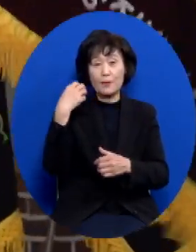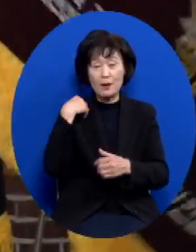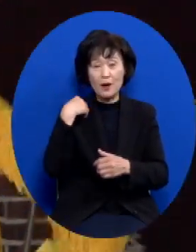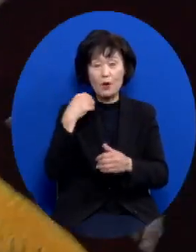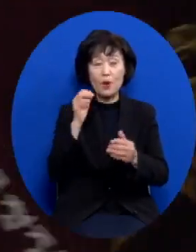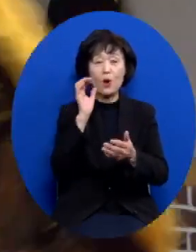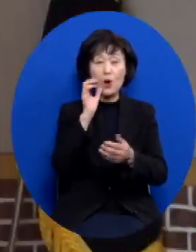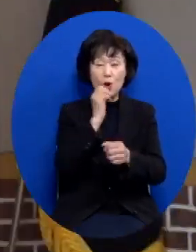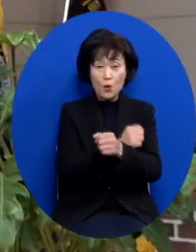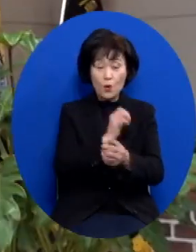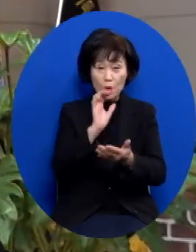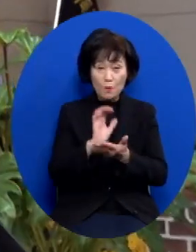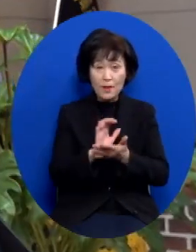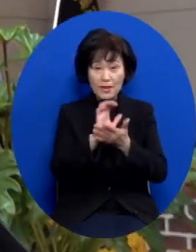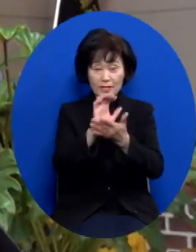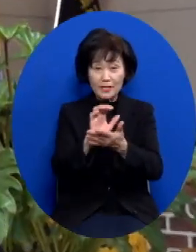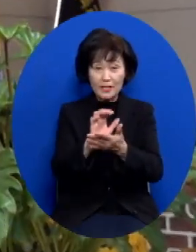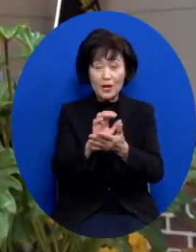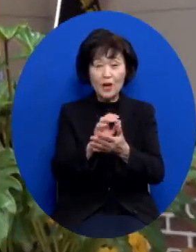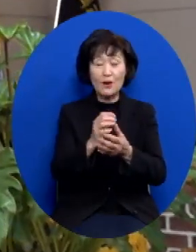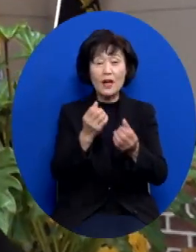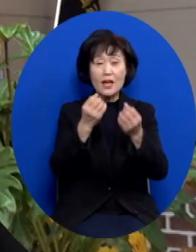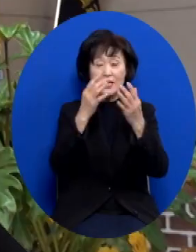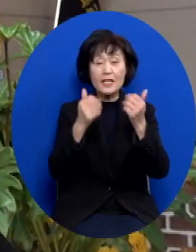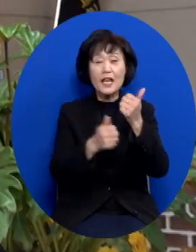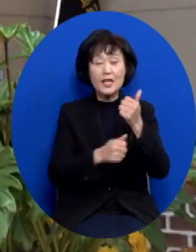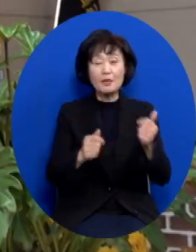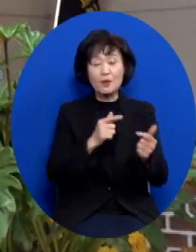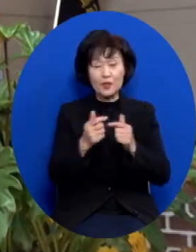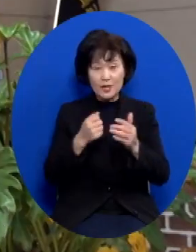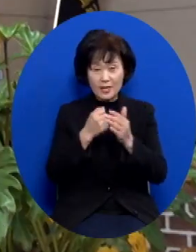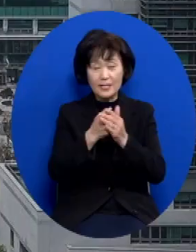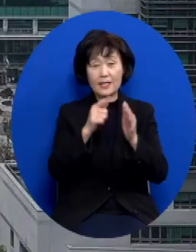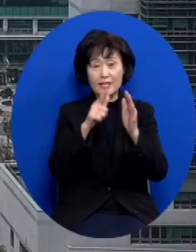전달과 신임임원들이 결단의 시간을 가졌습니다.